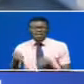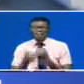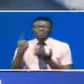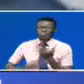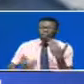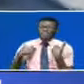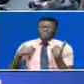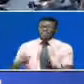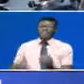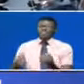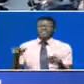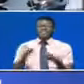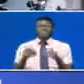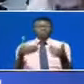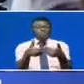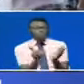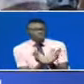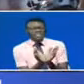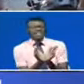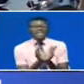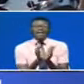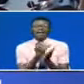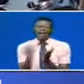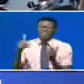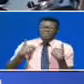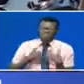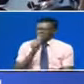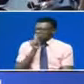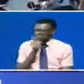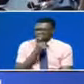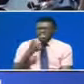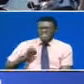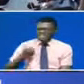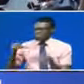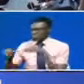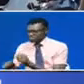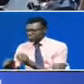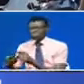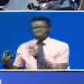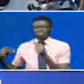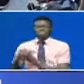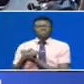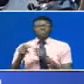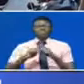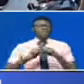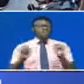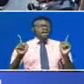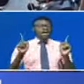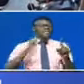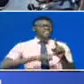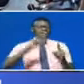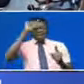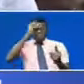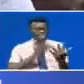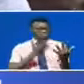namna jamii za mjini zinavyofanya ukeketaji kwa siri. Imebainika kuwa namna ukeketaji hubadilika kila wakati serikali inapoingilia